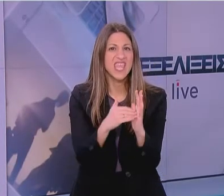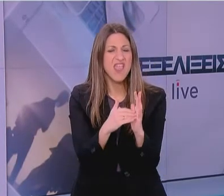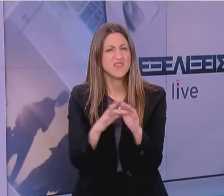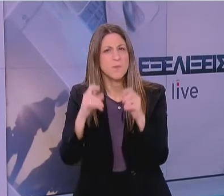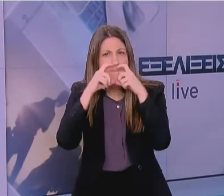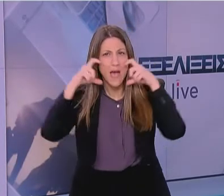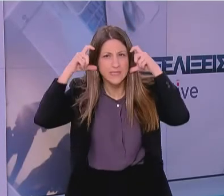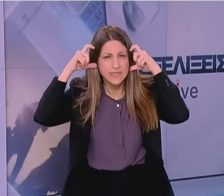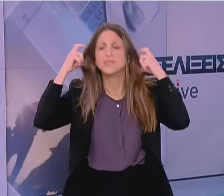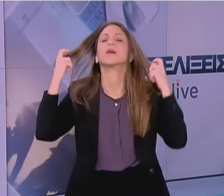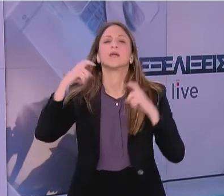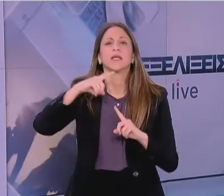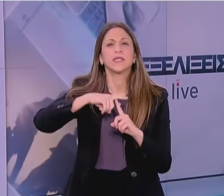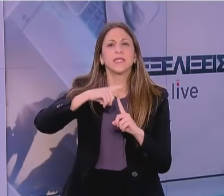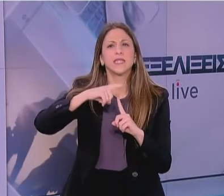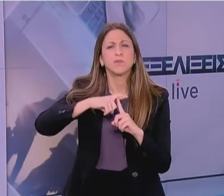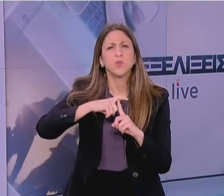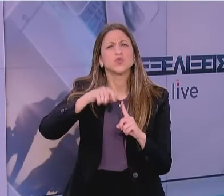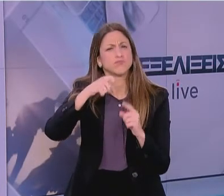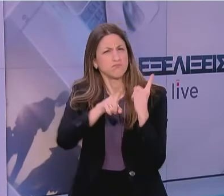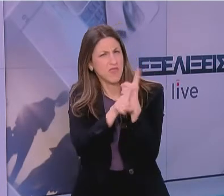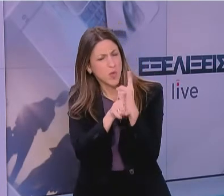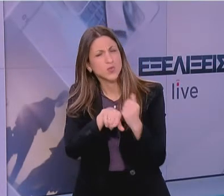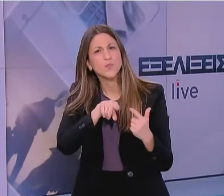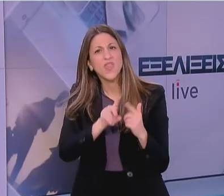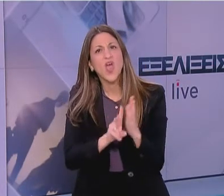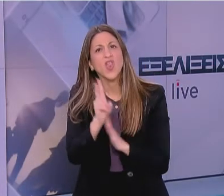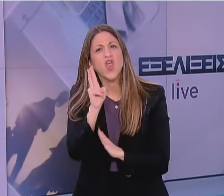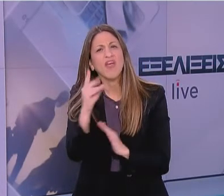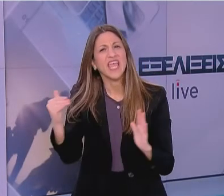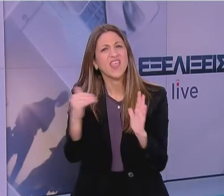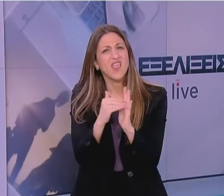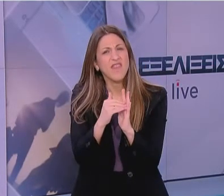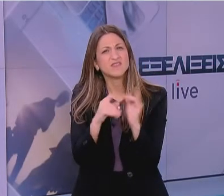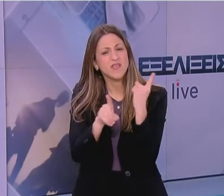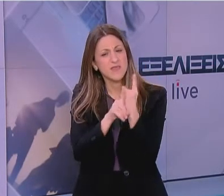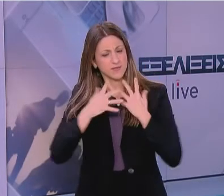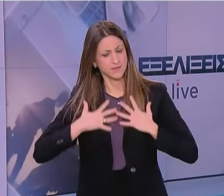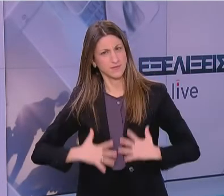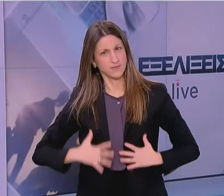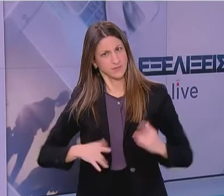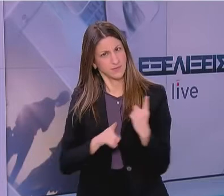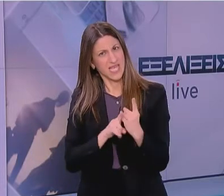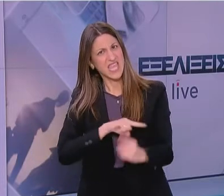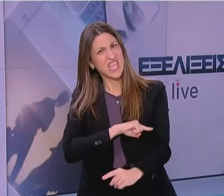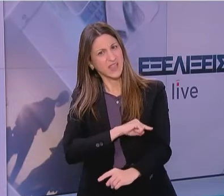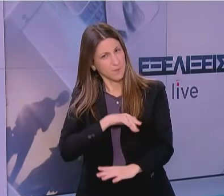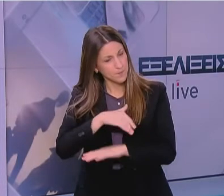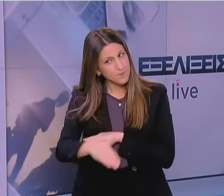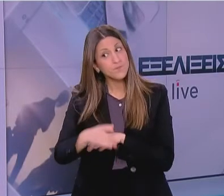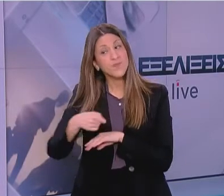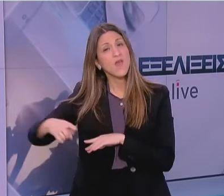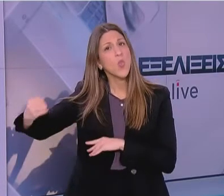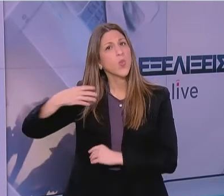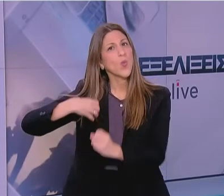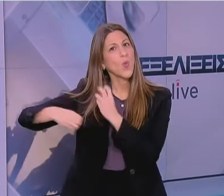μάσκες τύπου FPP2 και 12.022 προστατευτικές στολές τύπου Tyvek. Γι' αυτό το κίνημα